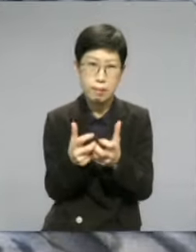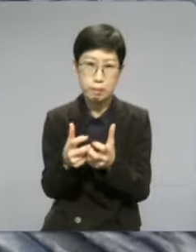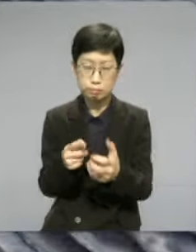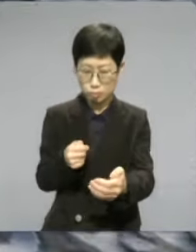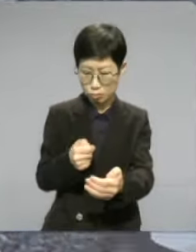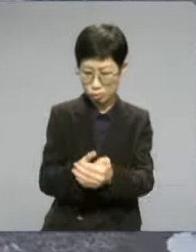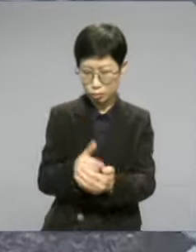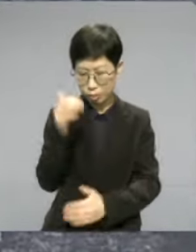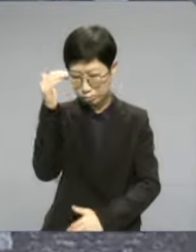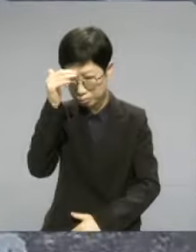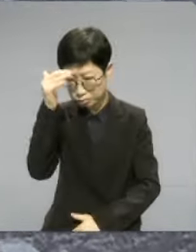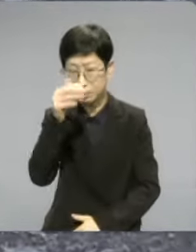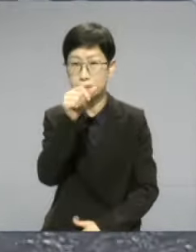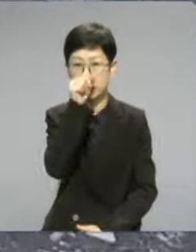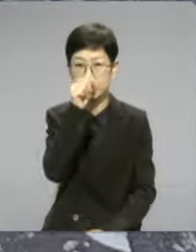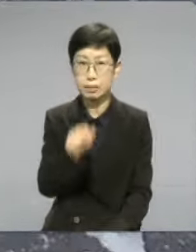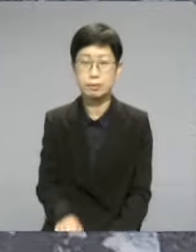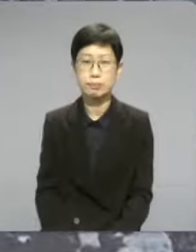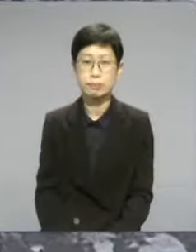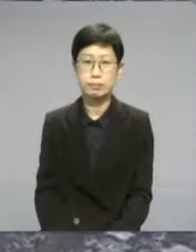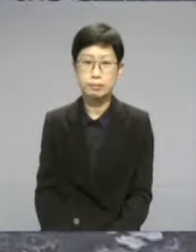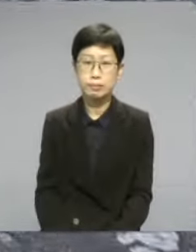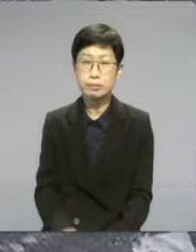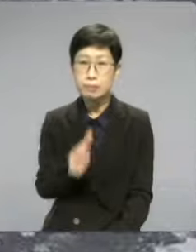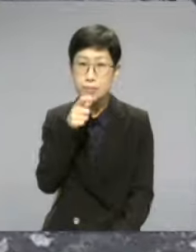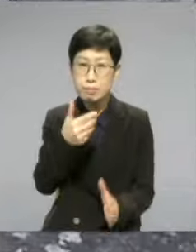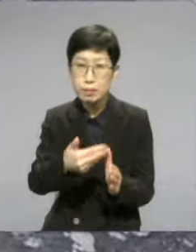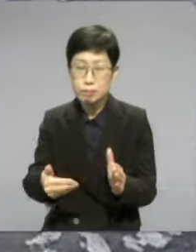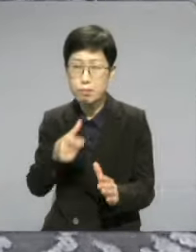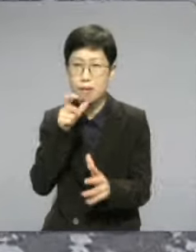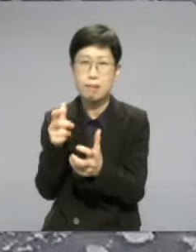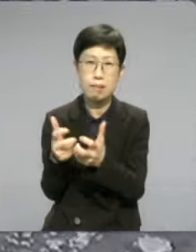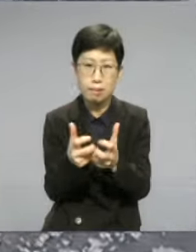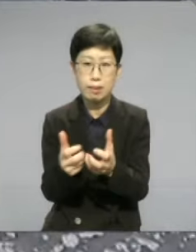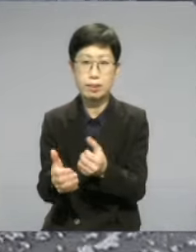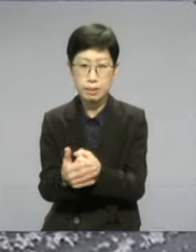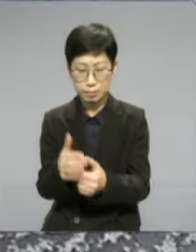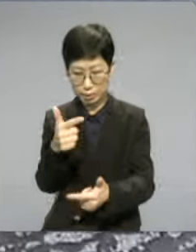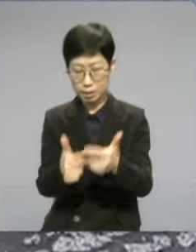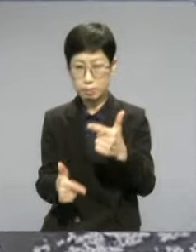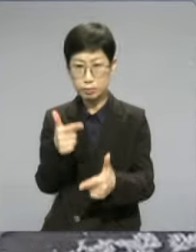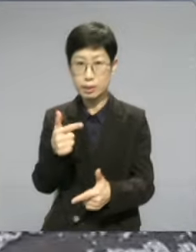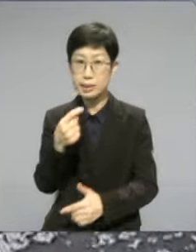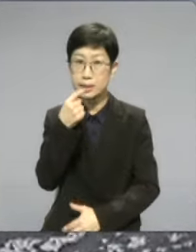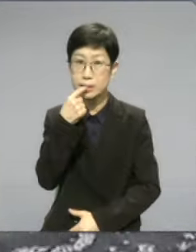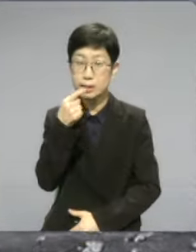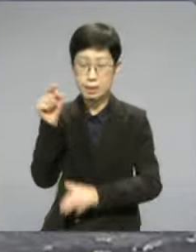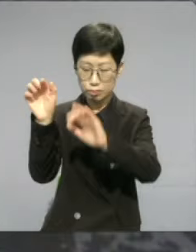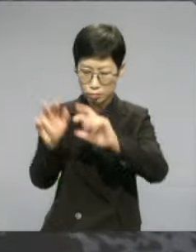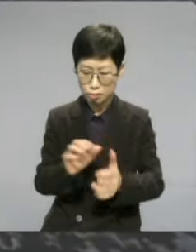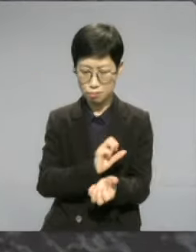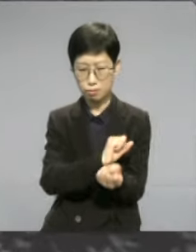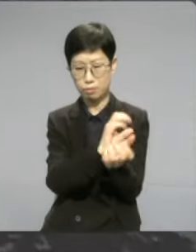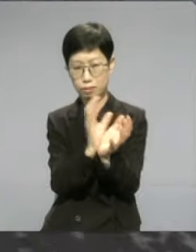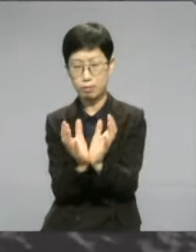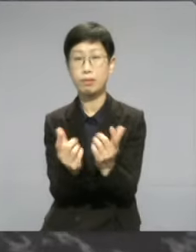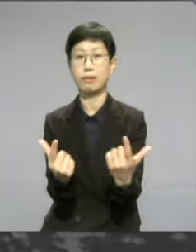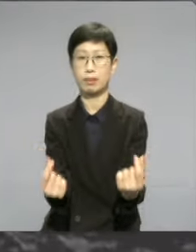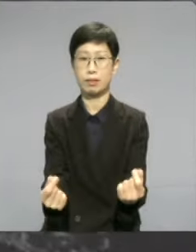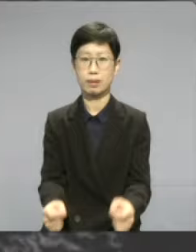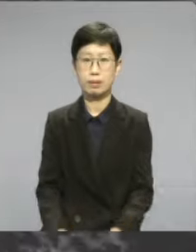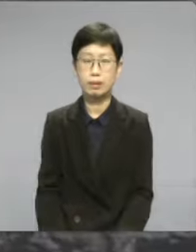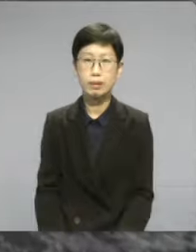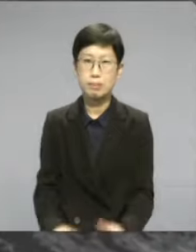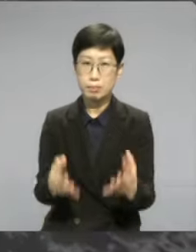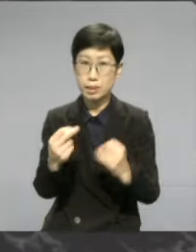만들어 낸 겁니다 갯벌 위 강물이 온탓에 나무엔 하얀 눈꽃이 피어난 것 같은데요 수많은